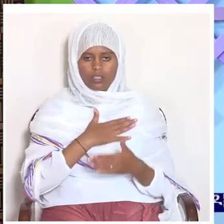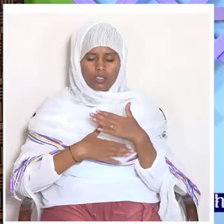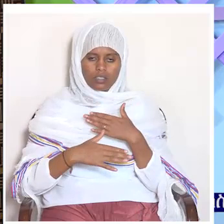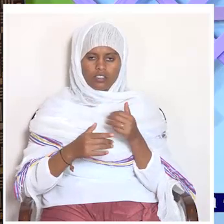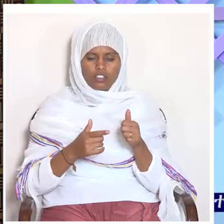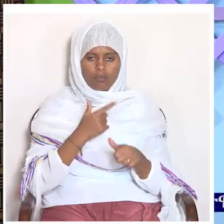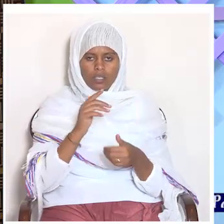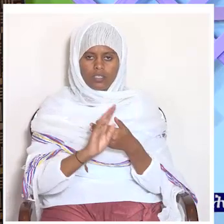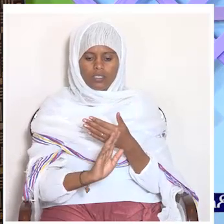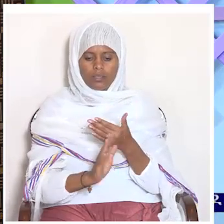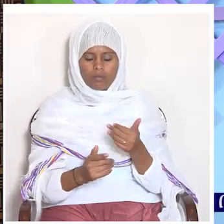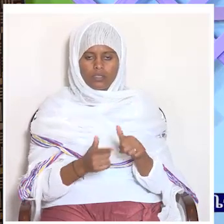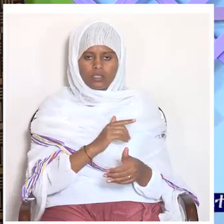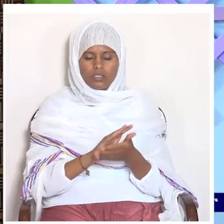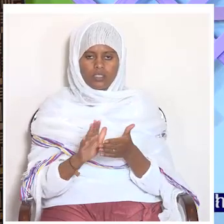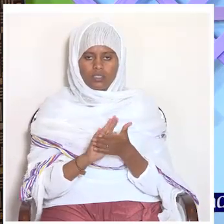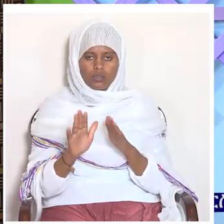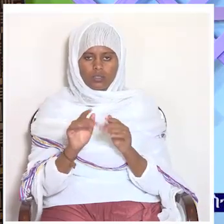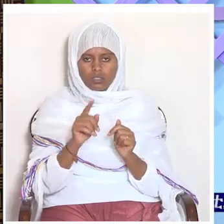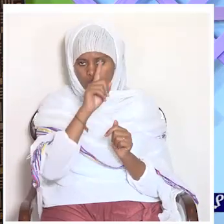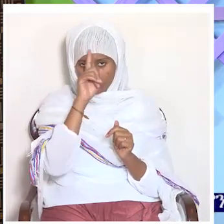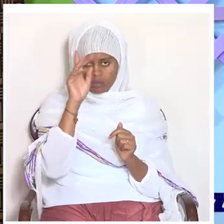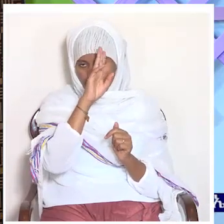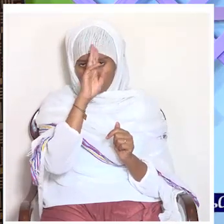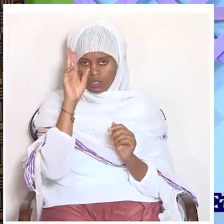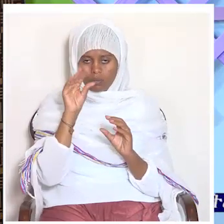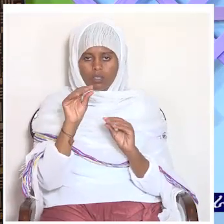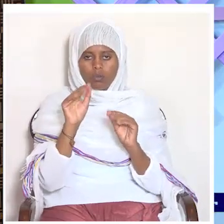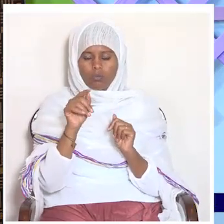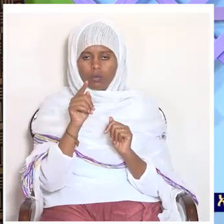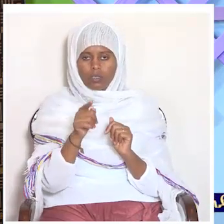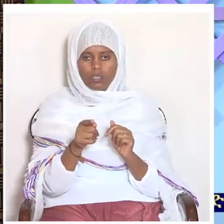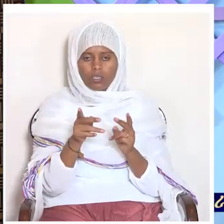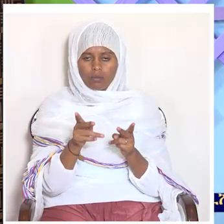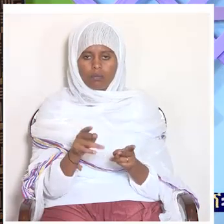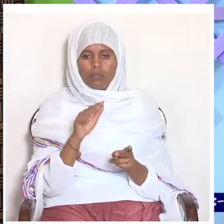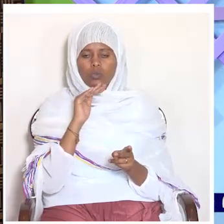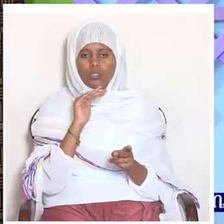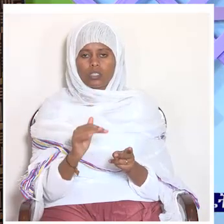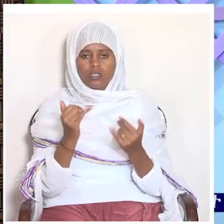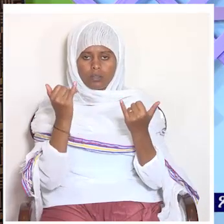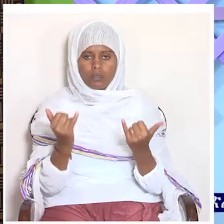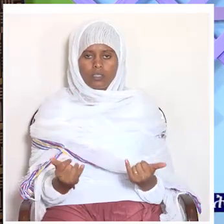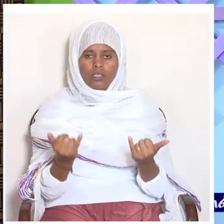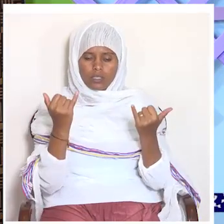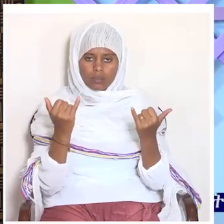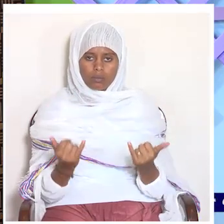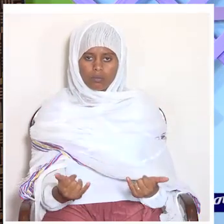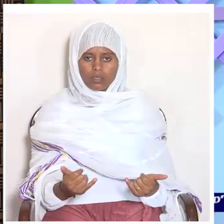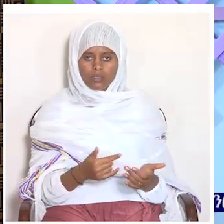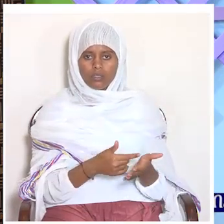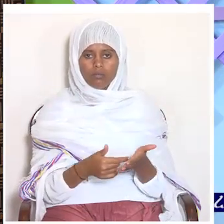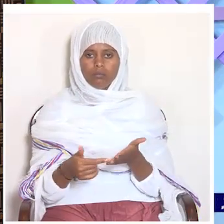ትምክሕትና ጀማሪ ድሕነትና መሰረት ንጽህናና ዝኾነ ድንግል ማርያም እያ እሞ ንዓኣ ድማ በትወዳ ዝኽበራ